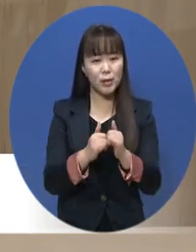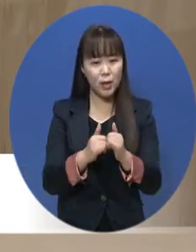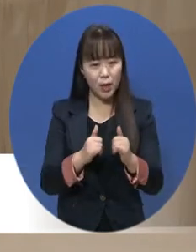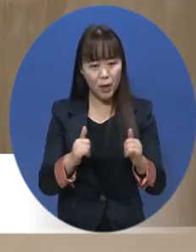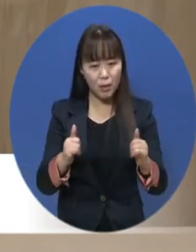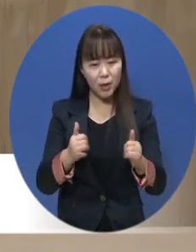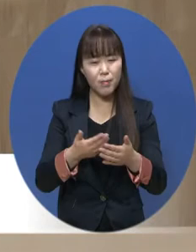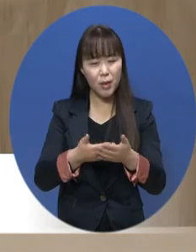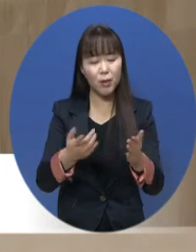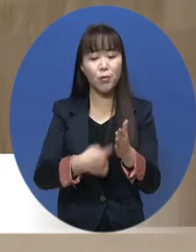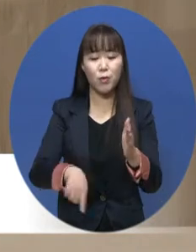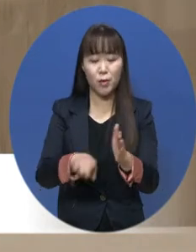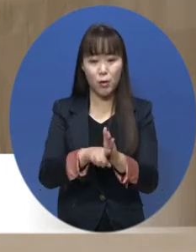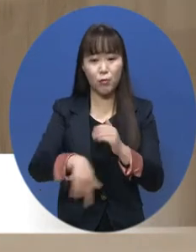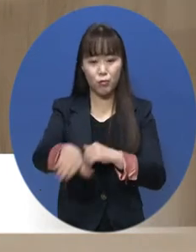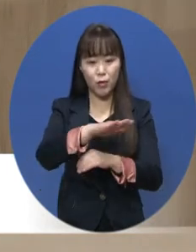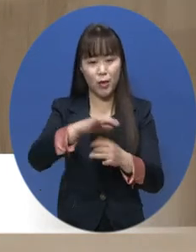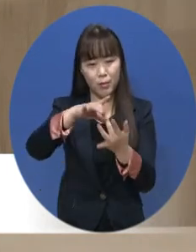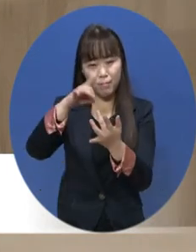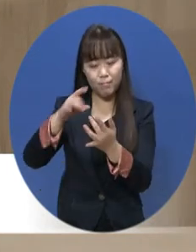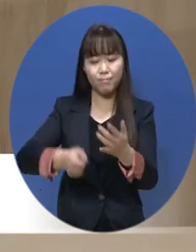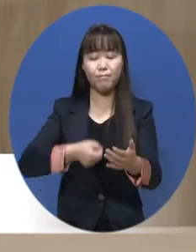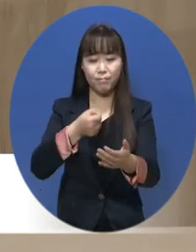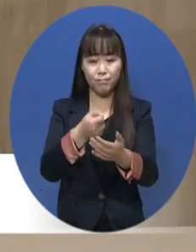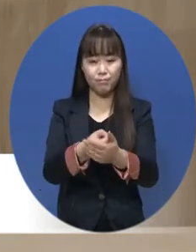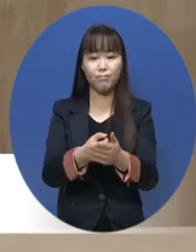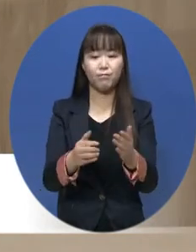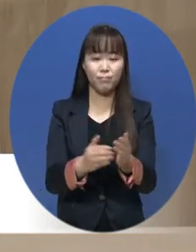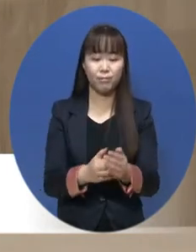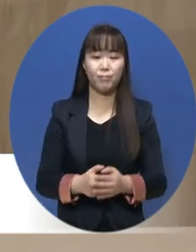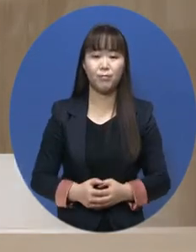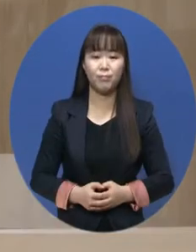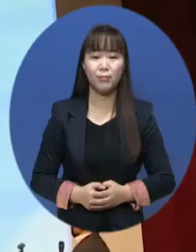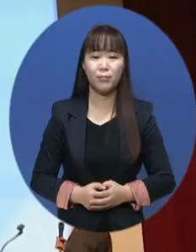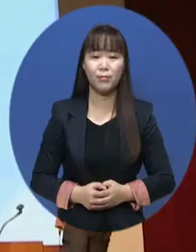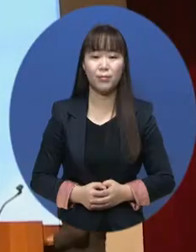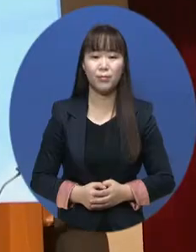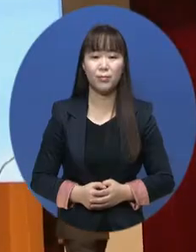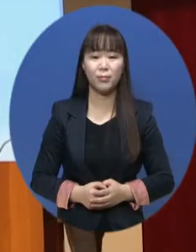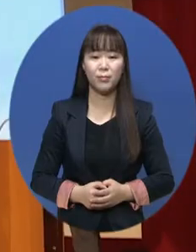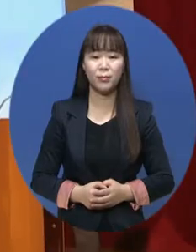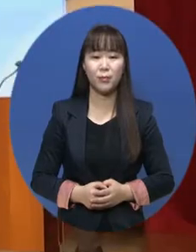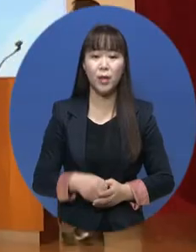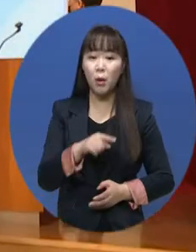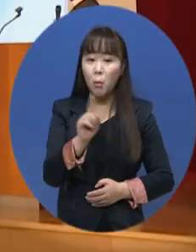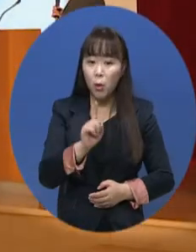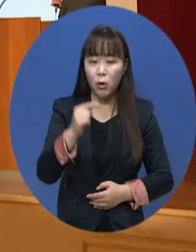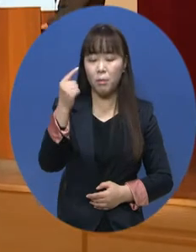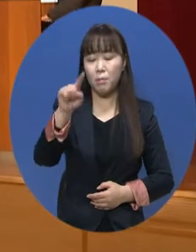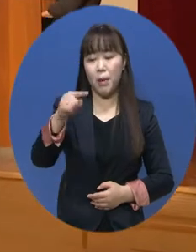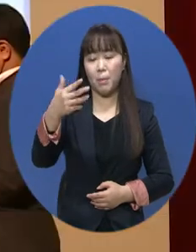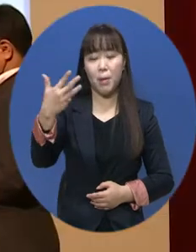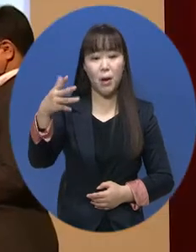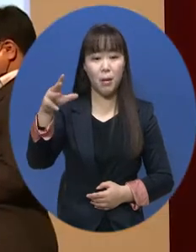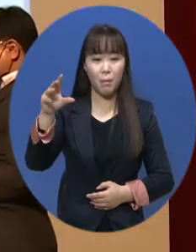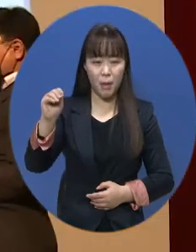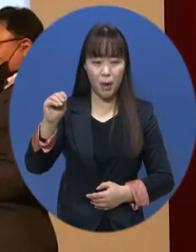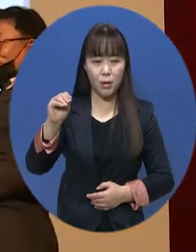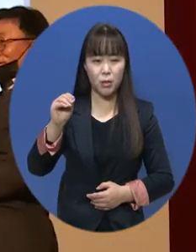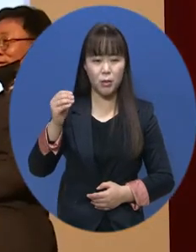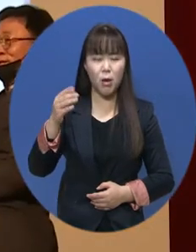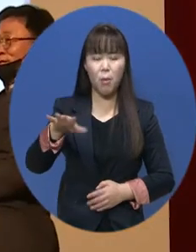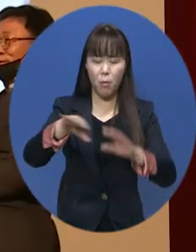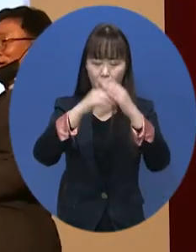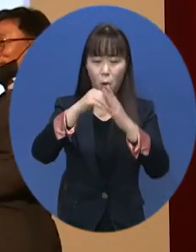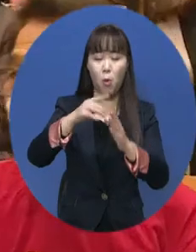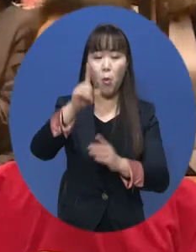수 있도록 그렇게 저희들이 선정을 했습니다. 이초케이는 108만 전 고양